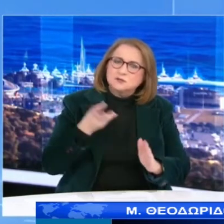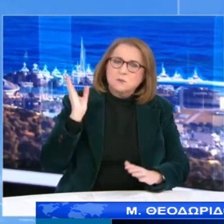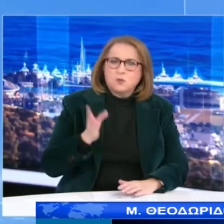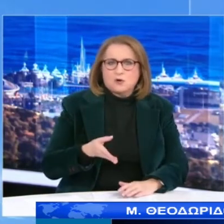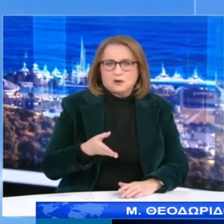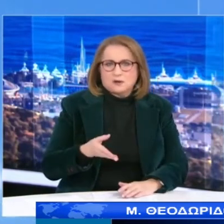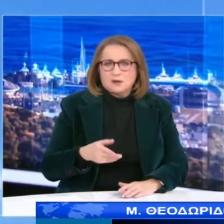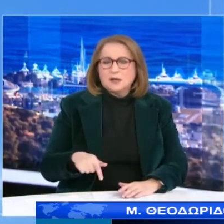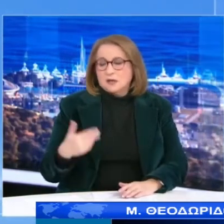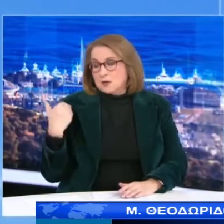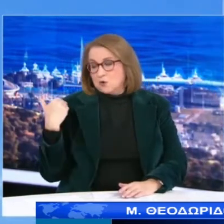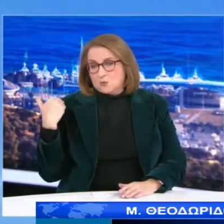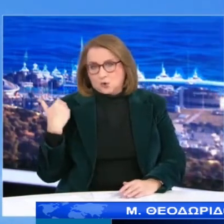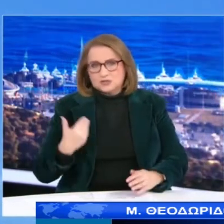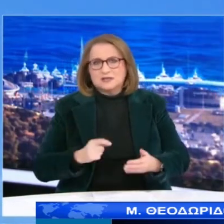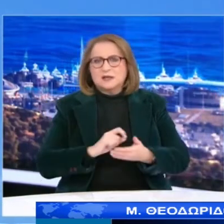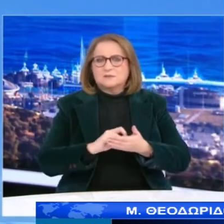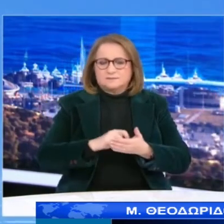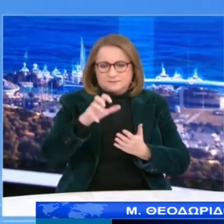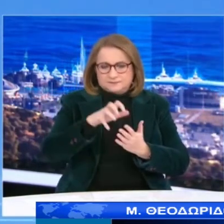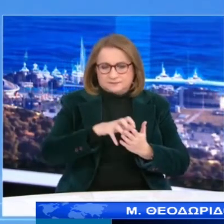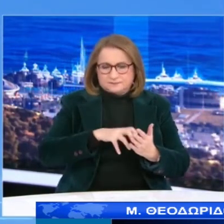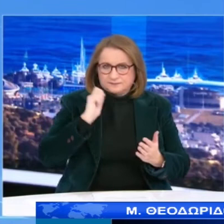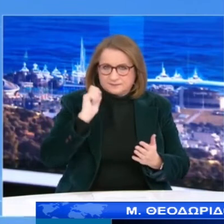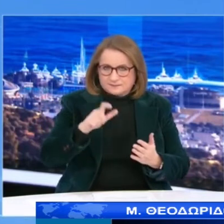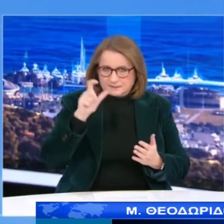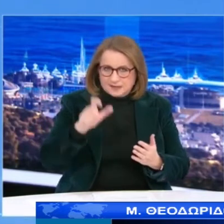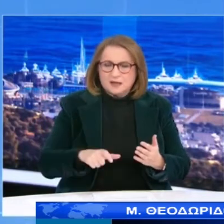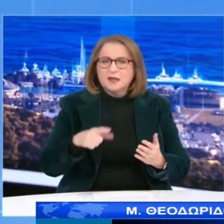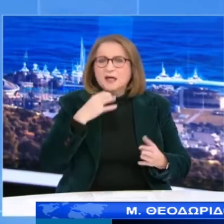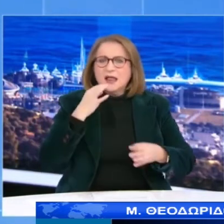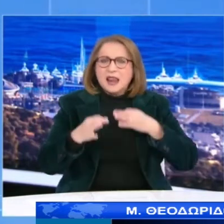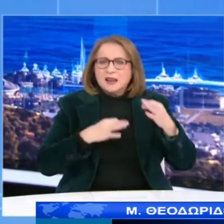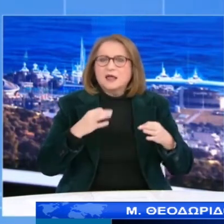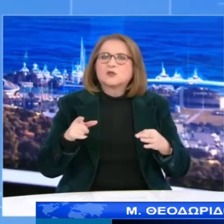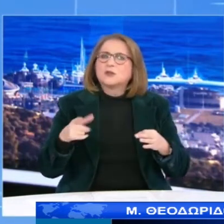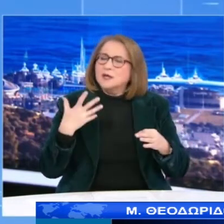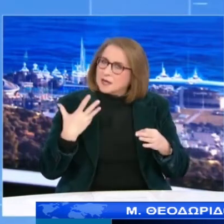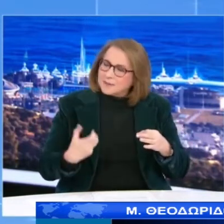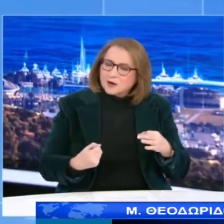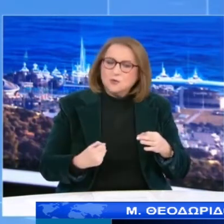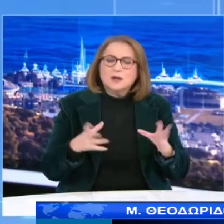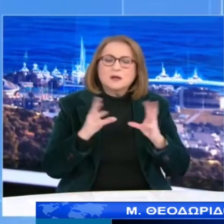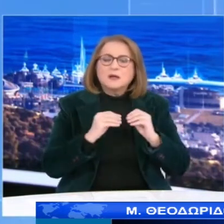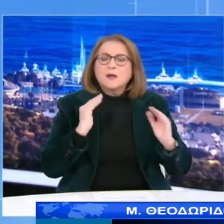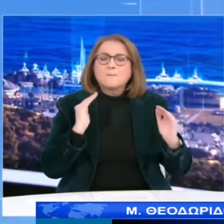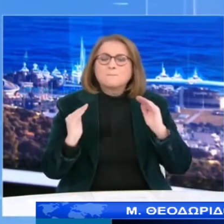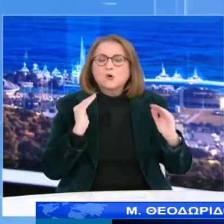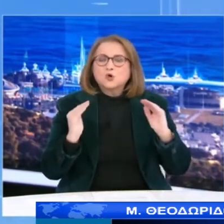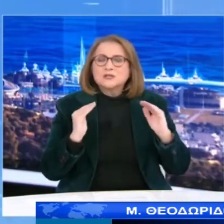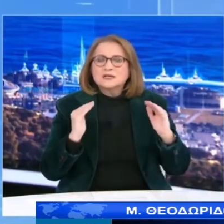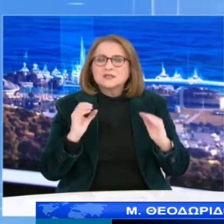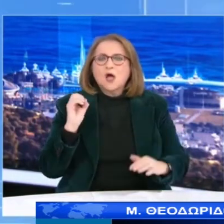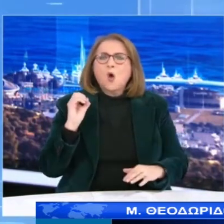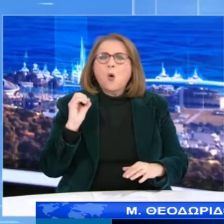που δημοσιεύεται στο New England Journal of Medicine, παρουσιάζονται δεδομένα προστασίας έναντι του